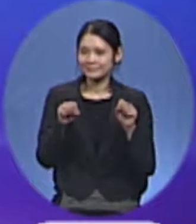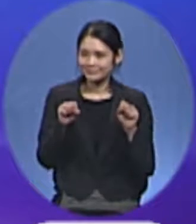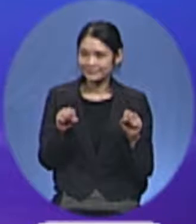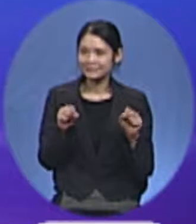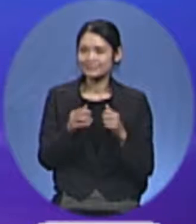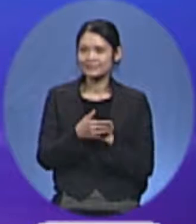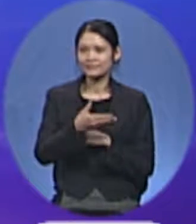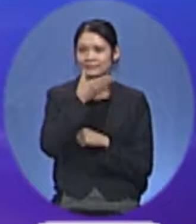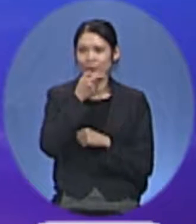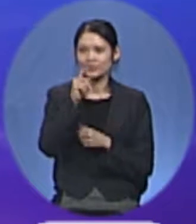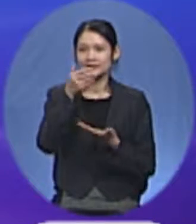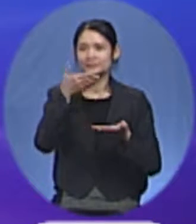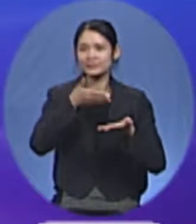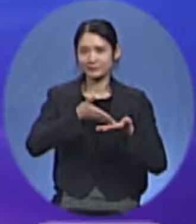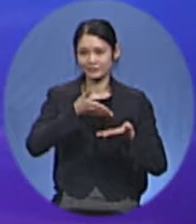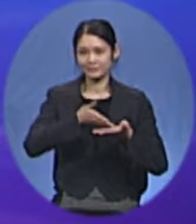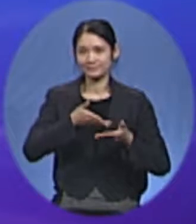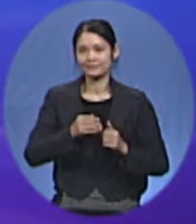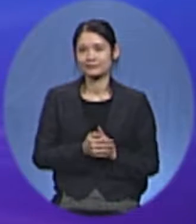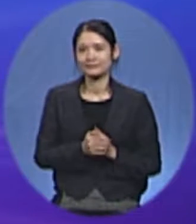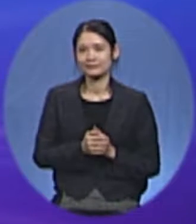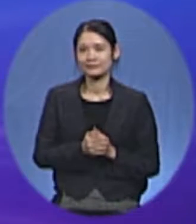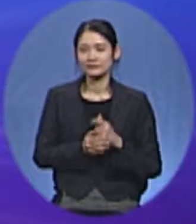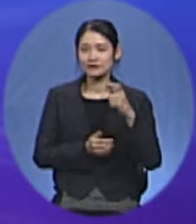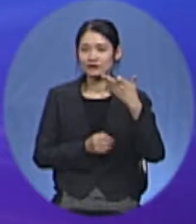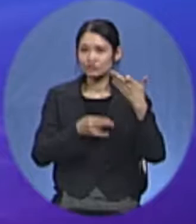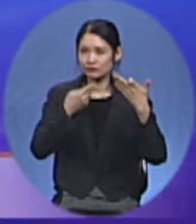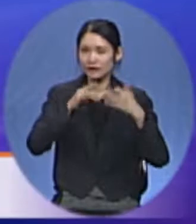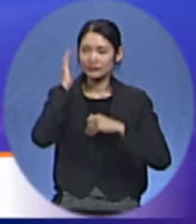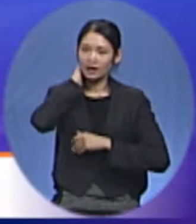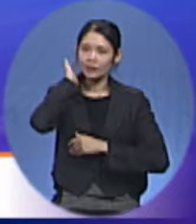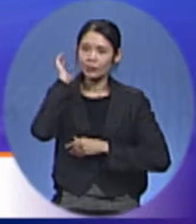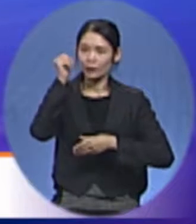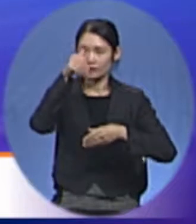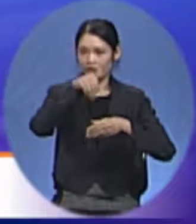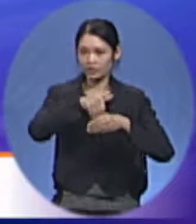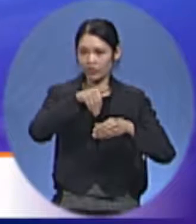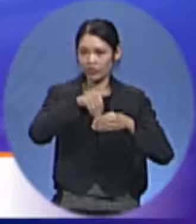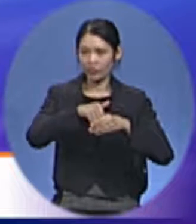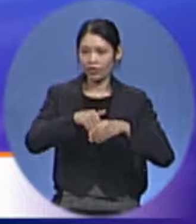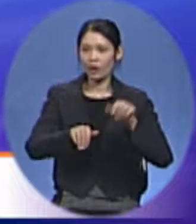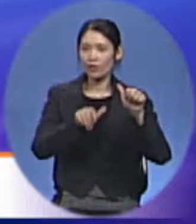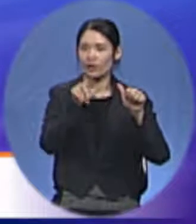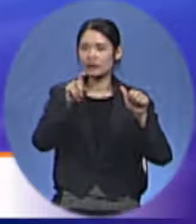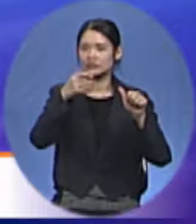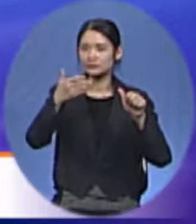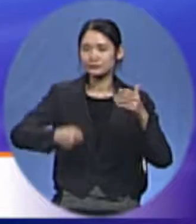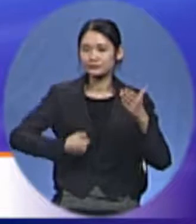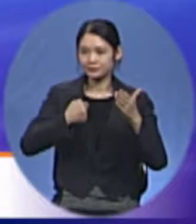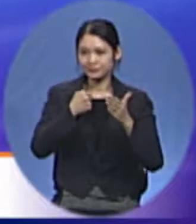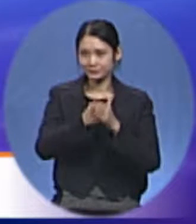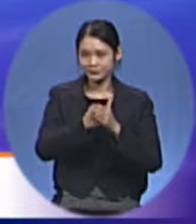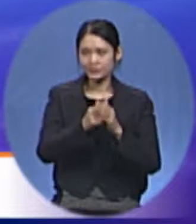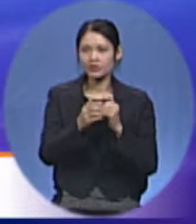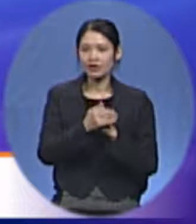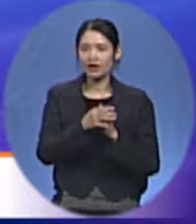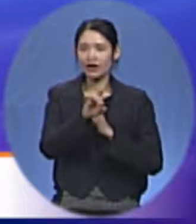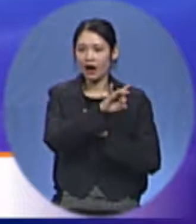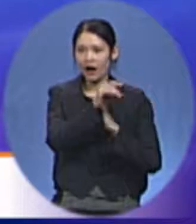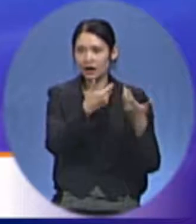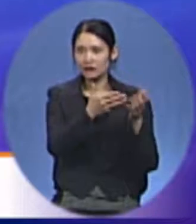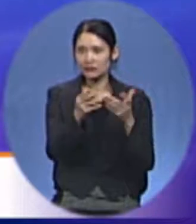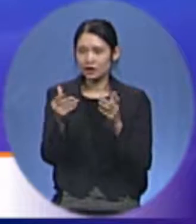시청자 여러분 안녕하십니까? 복지TV 뉴스입니다. 제19대 대통령 선거가 5월 9일로 확정된 가운데 각